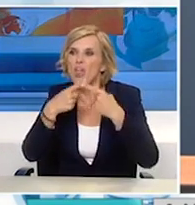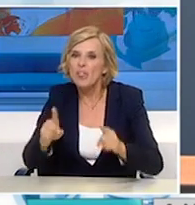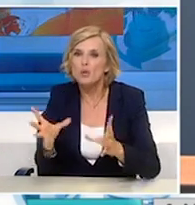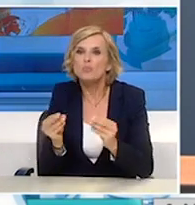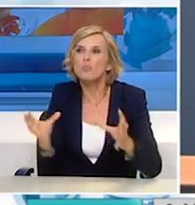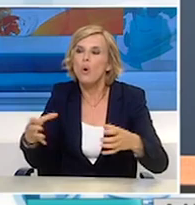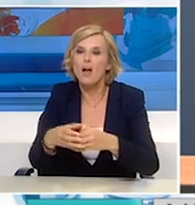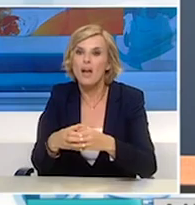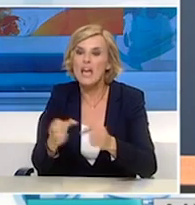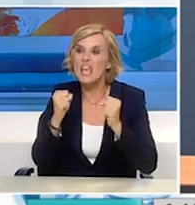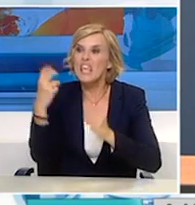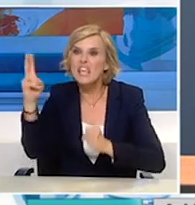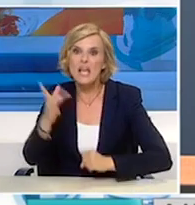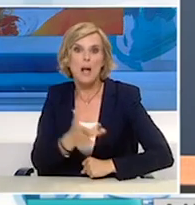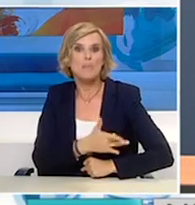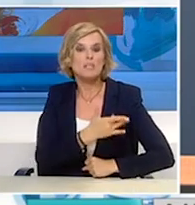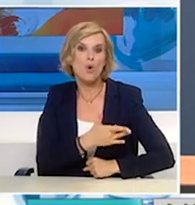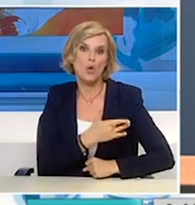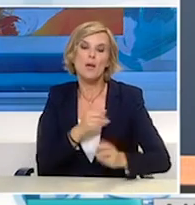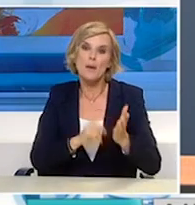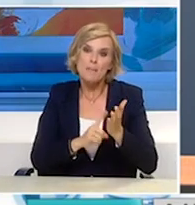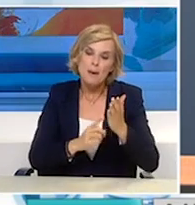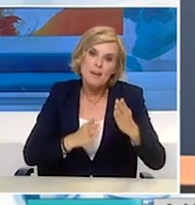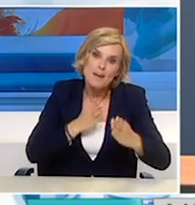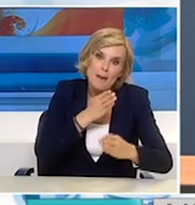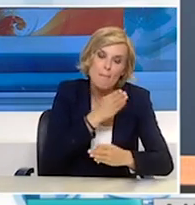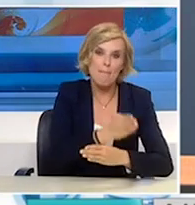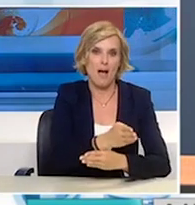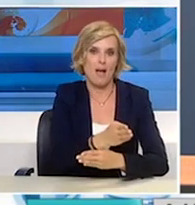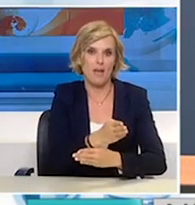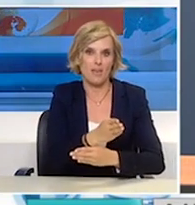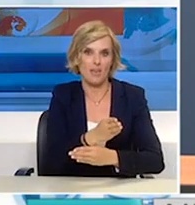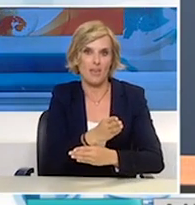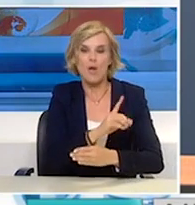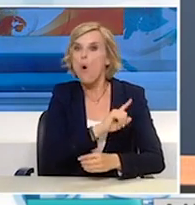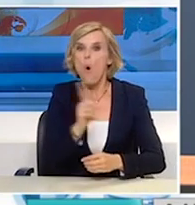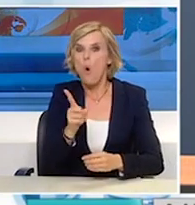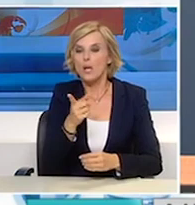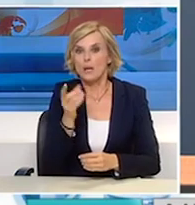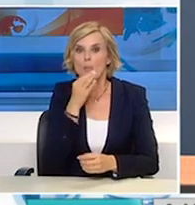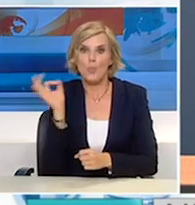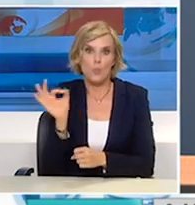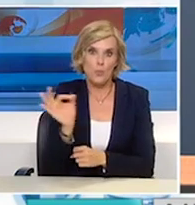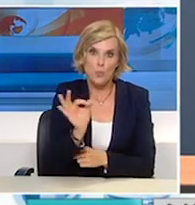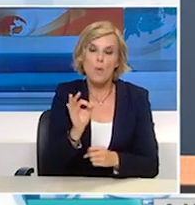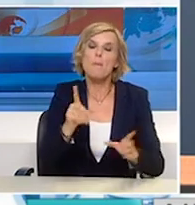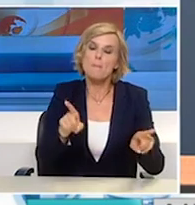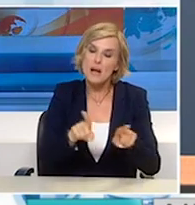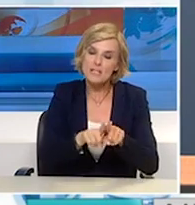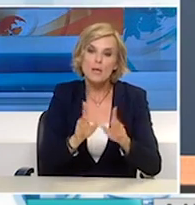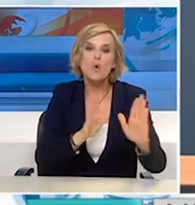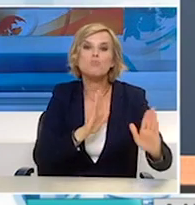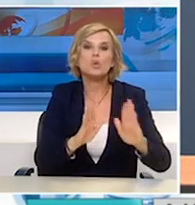για την υγεία του, την υγεία τους, να μην πάει στο σχολείο αυτή τη στιγμή, με στόχο όμως να μην βλαφθούν και οι υπόλοιποι παράμετροι που